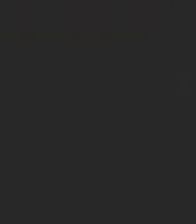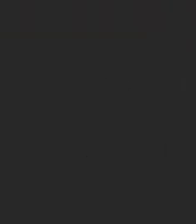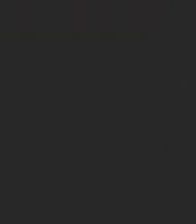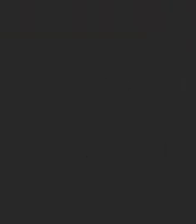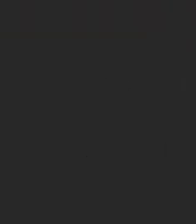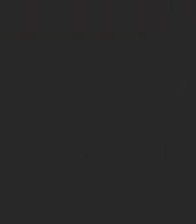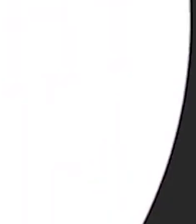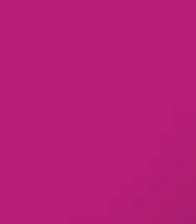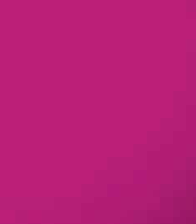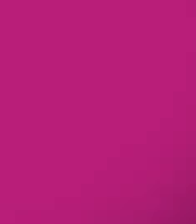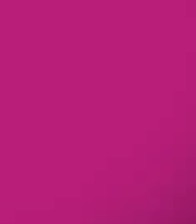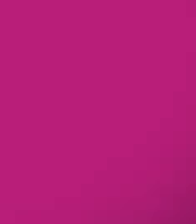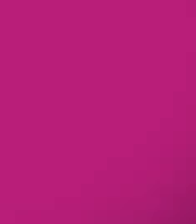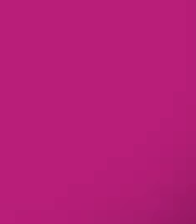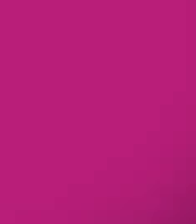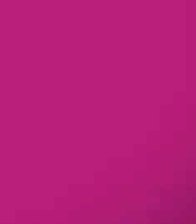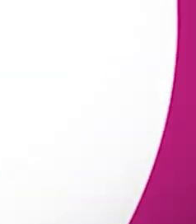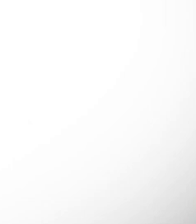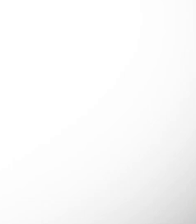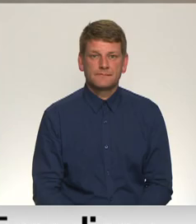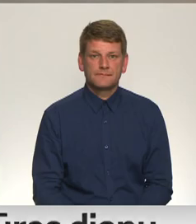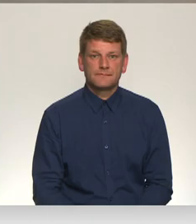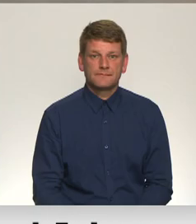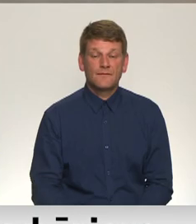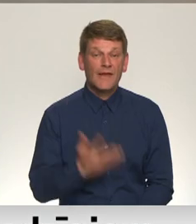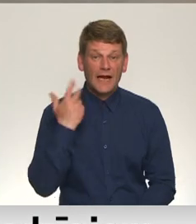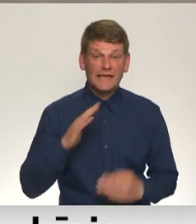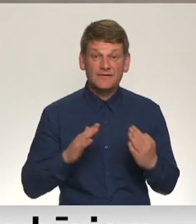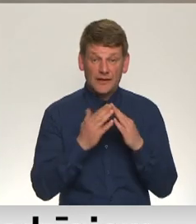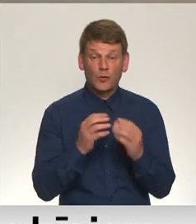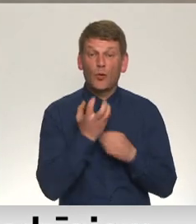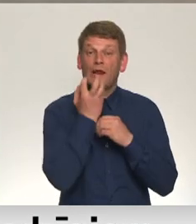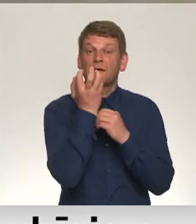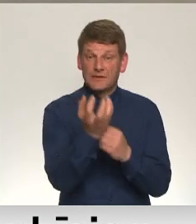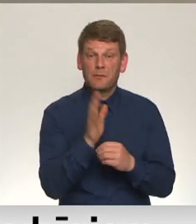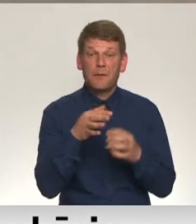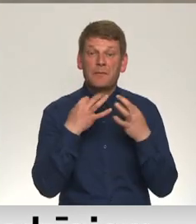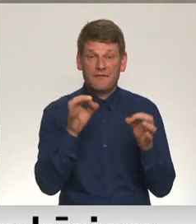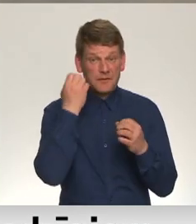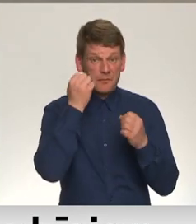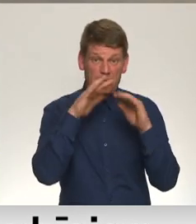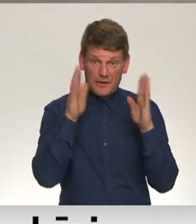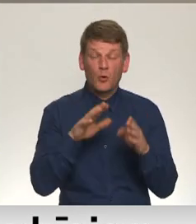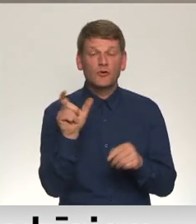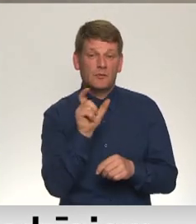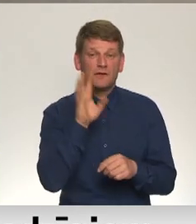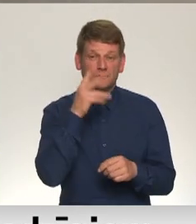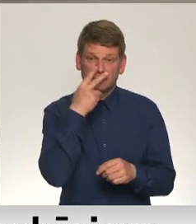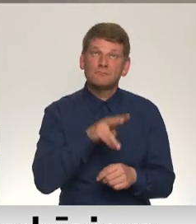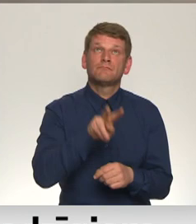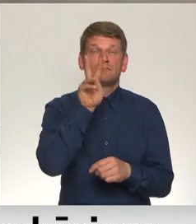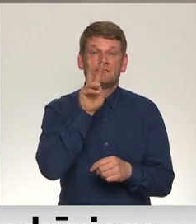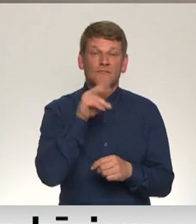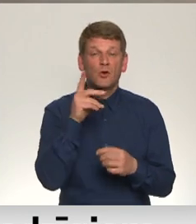Re! Viss ēters ir te! Kad svētkos noliekam ziedus pie brīvības pieminekļa, uz brīdi veram skatus augšup.